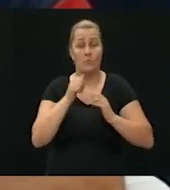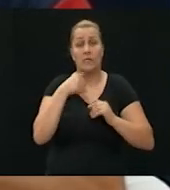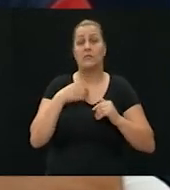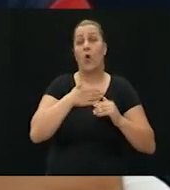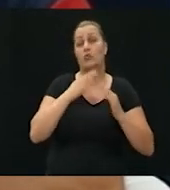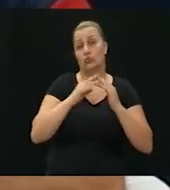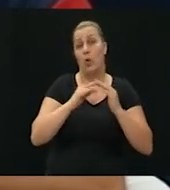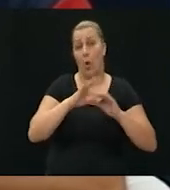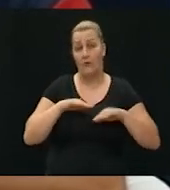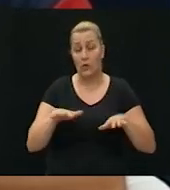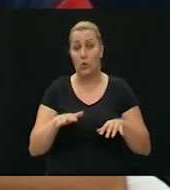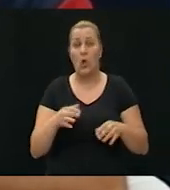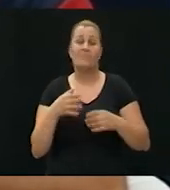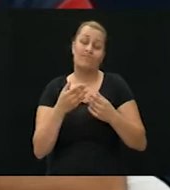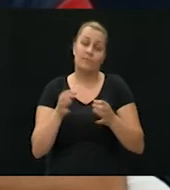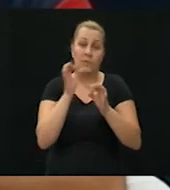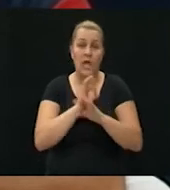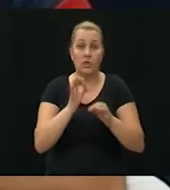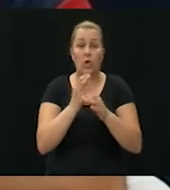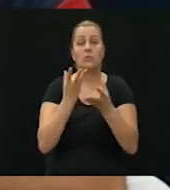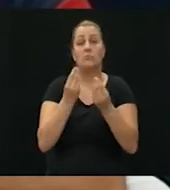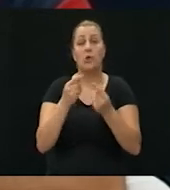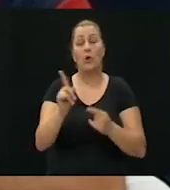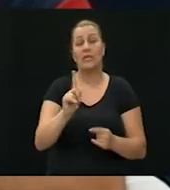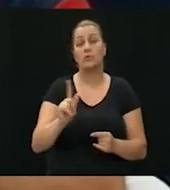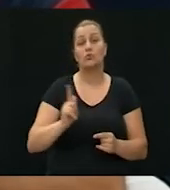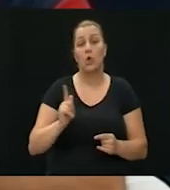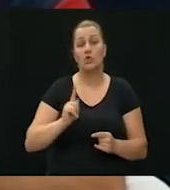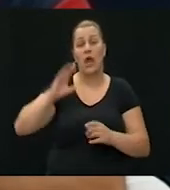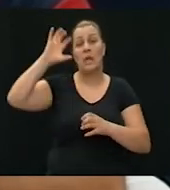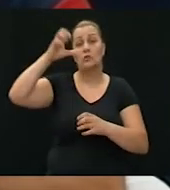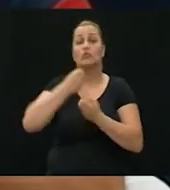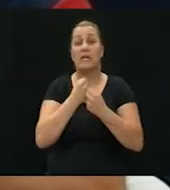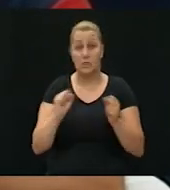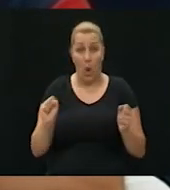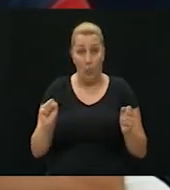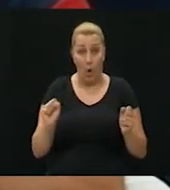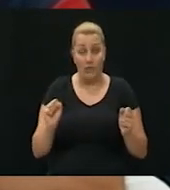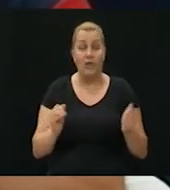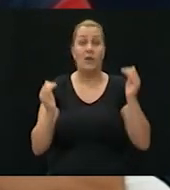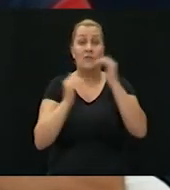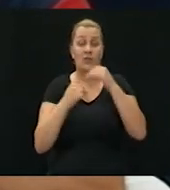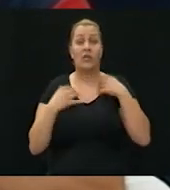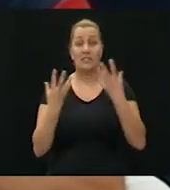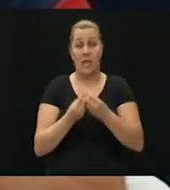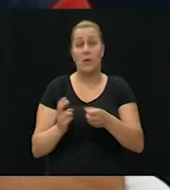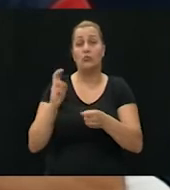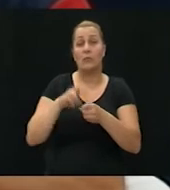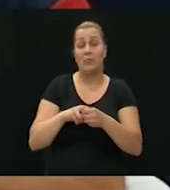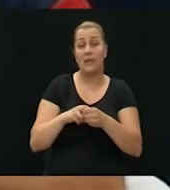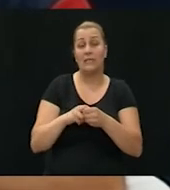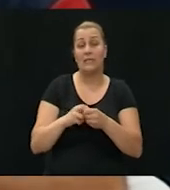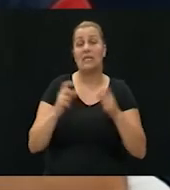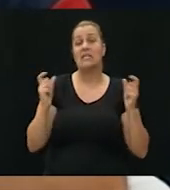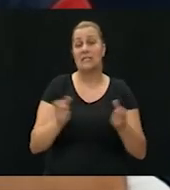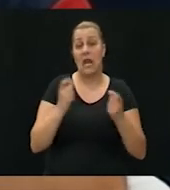domovinu. Nažalost, mnogi od njih nisu dočekali to sunce slobode, a večeras s nama su pripadnici